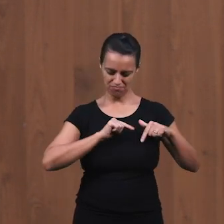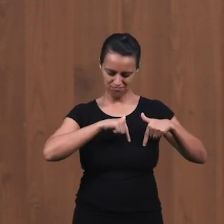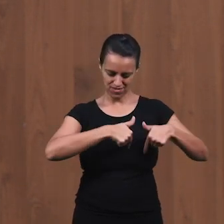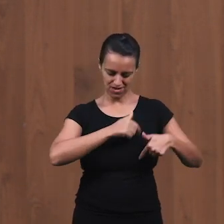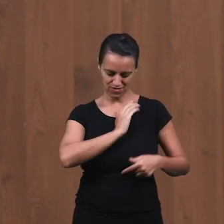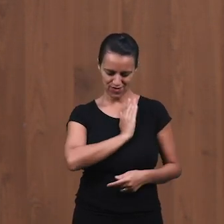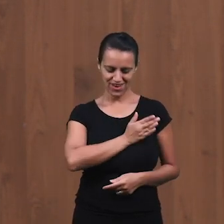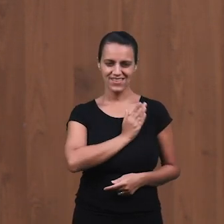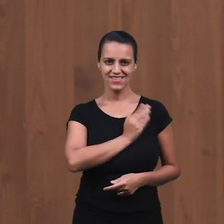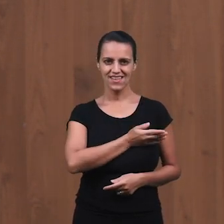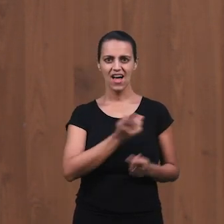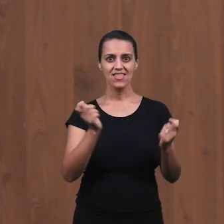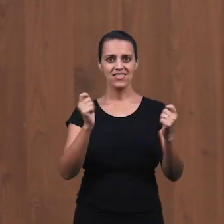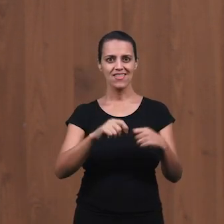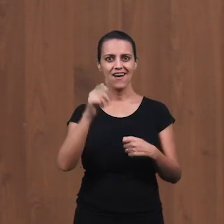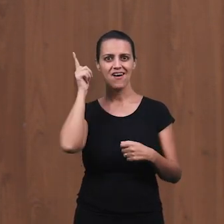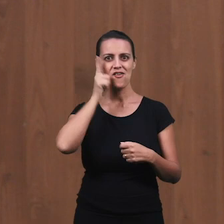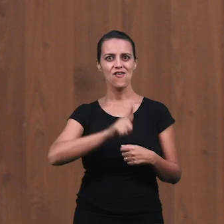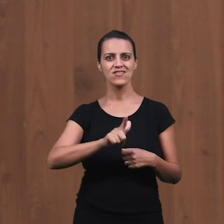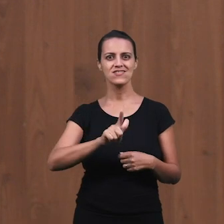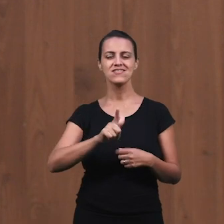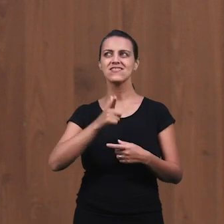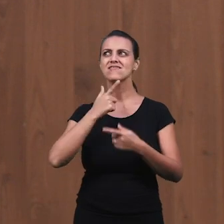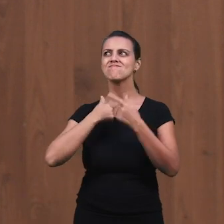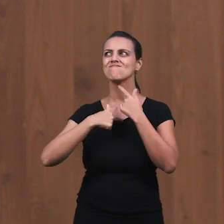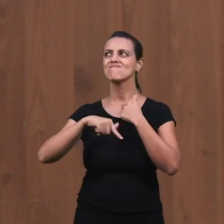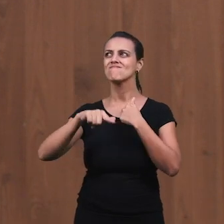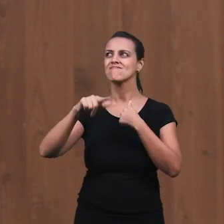comment la foi vivante nous amène à